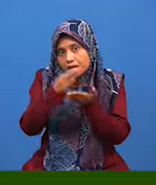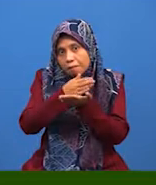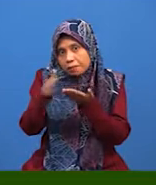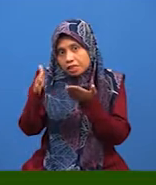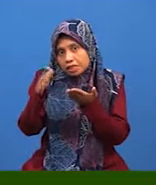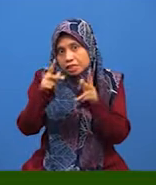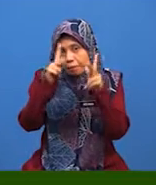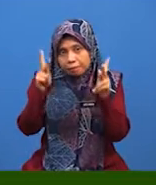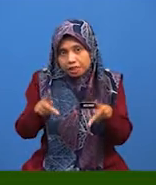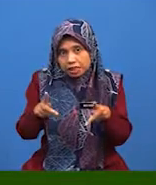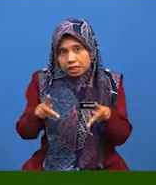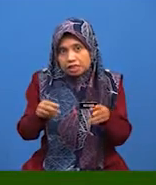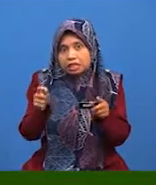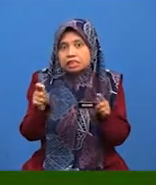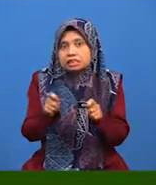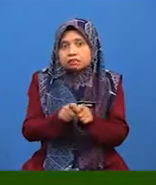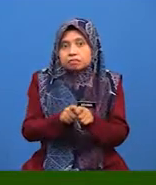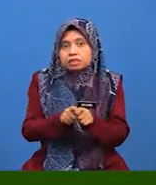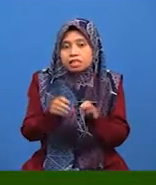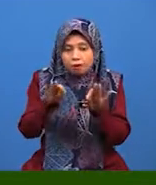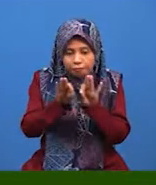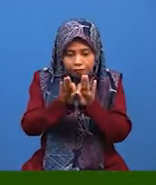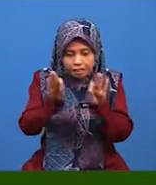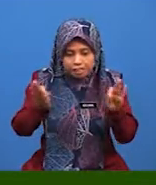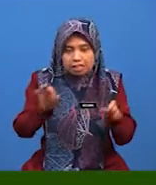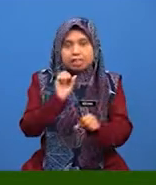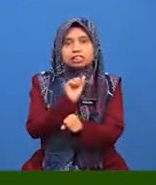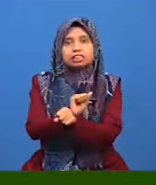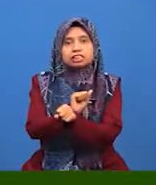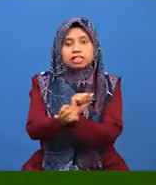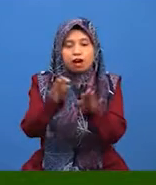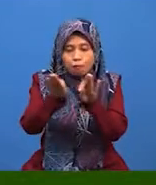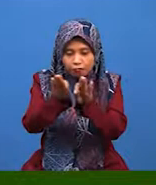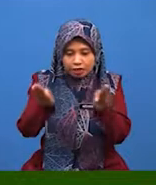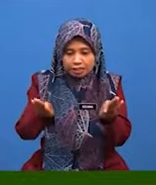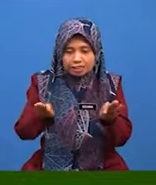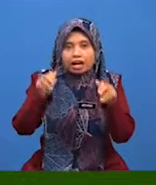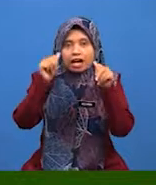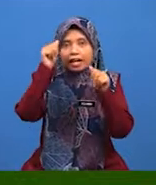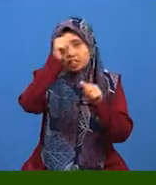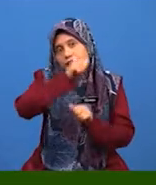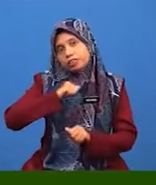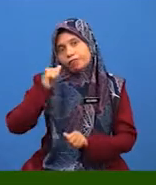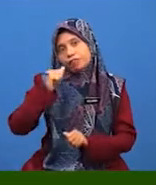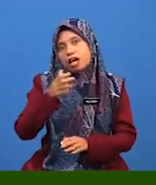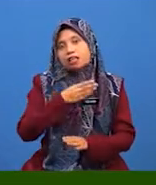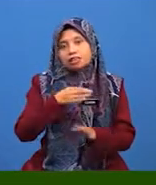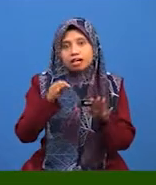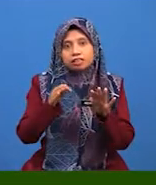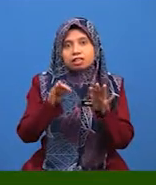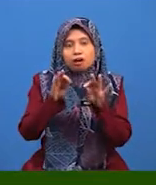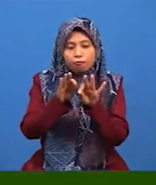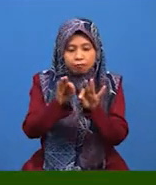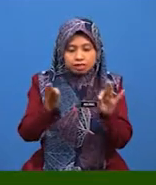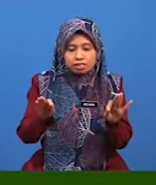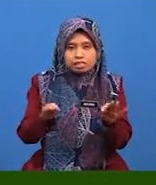bahagian-bahagian predikat seperti frasa kerja, frasa adjektif dan frasa sendi